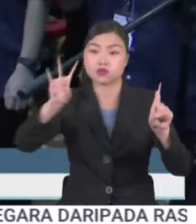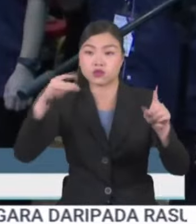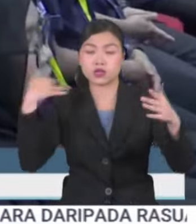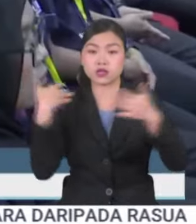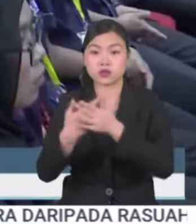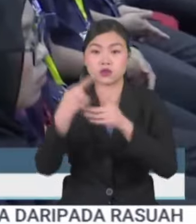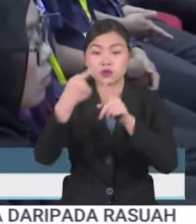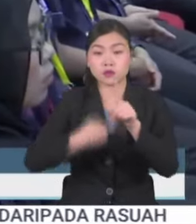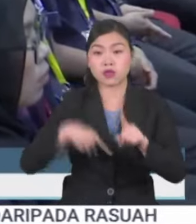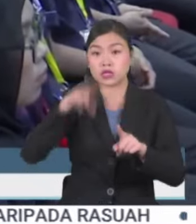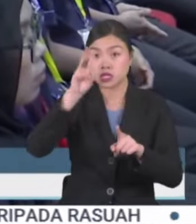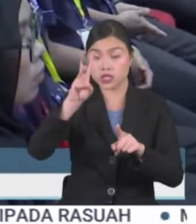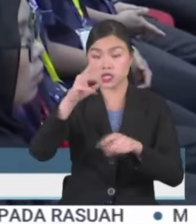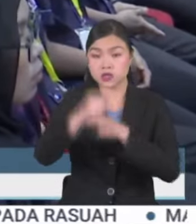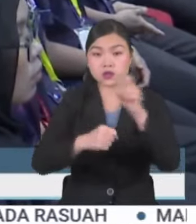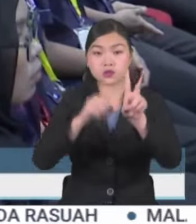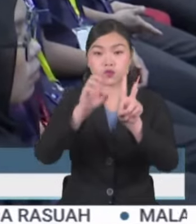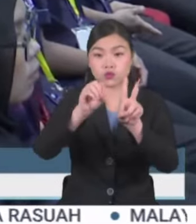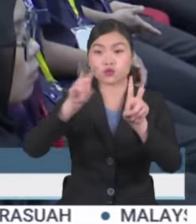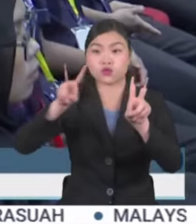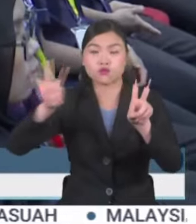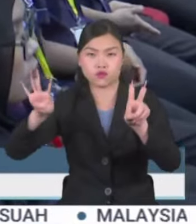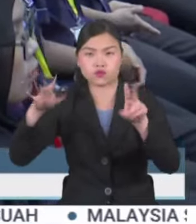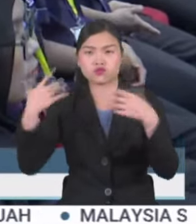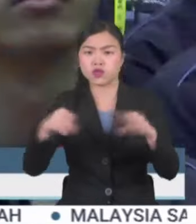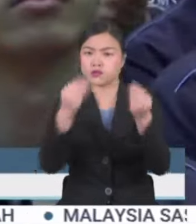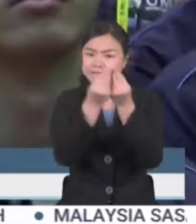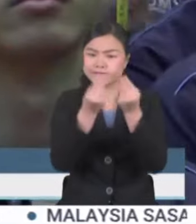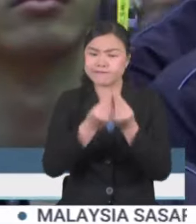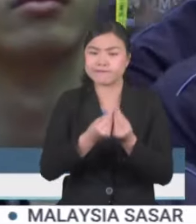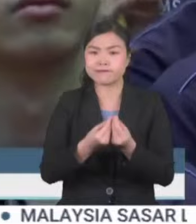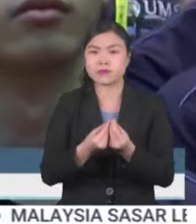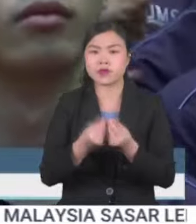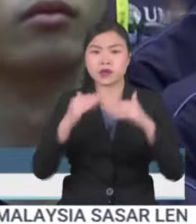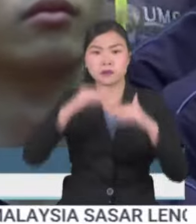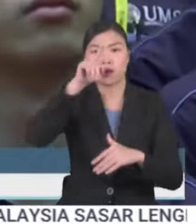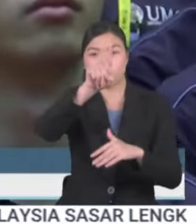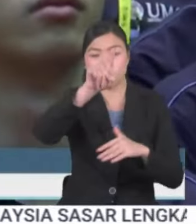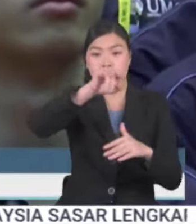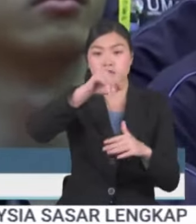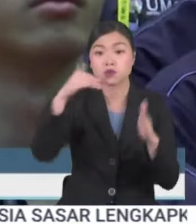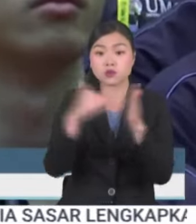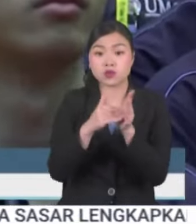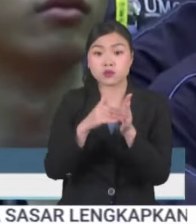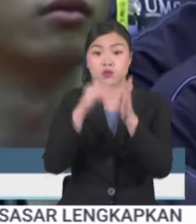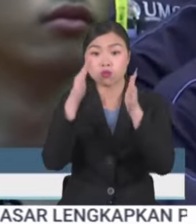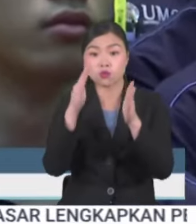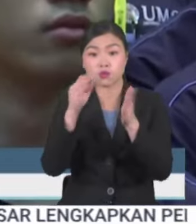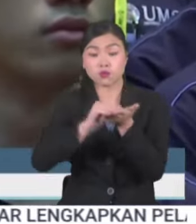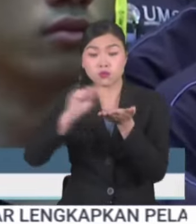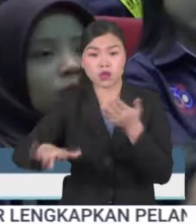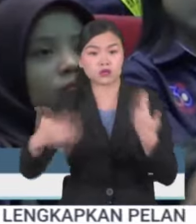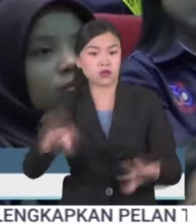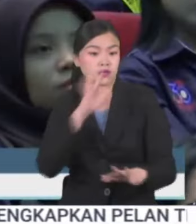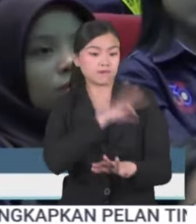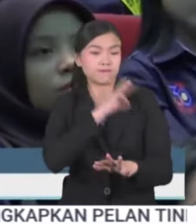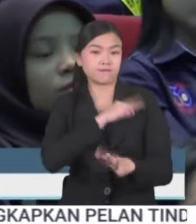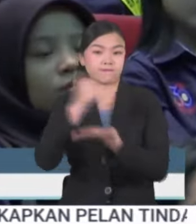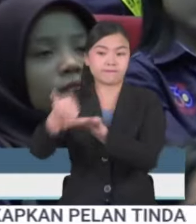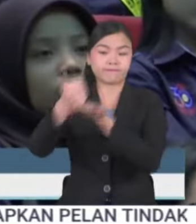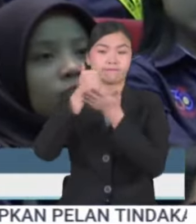2024 seramai 121897 pelajar telah mendapat manfaat daripada inisiatif bantuan